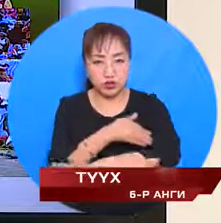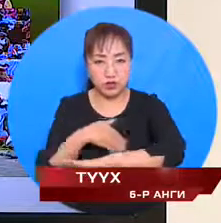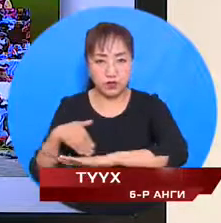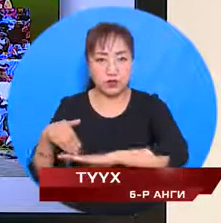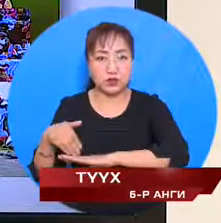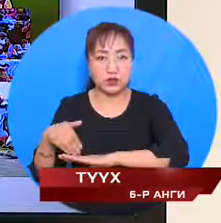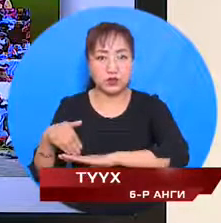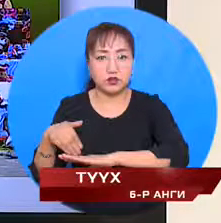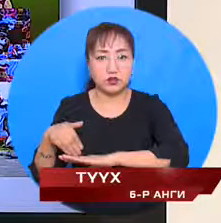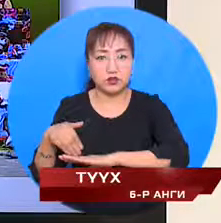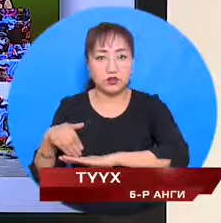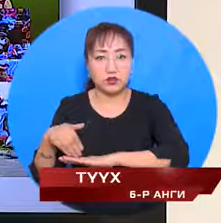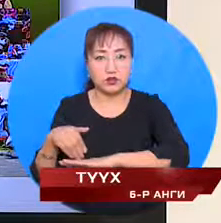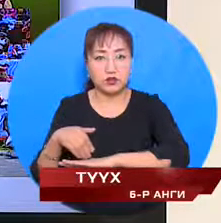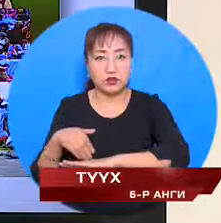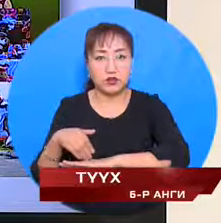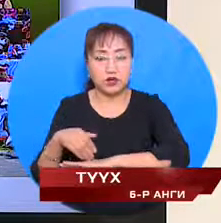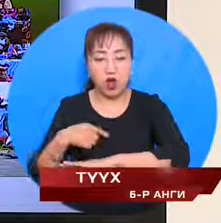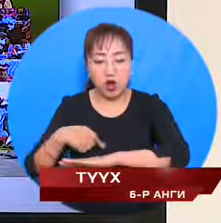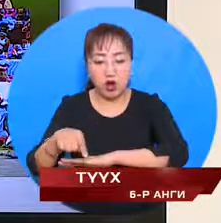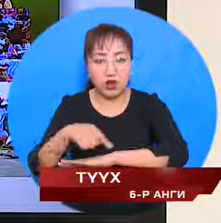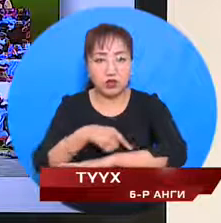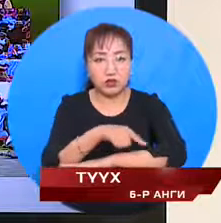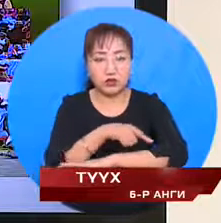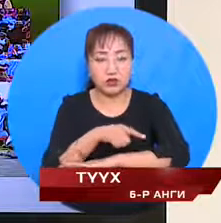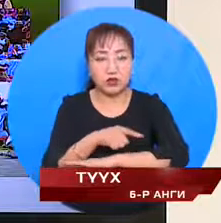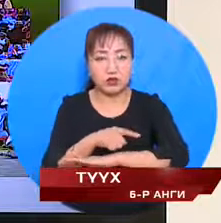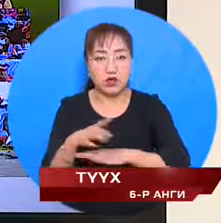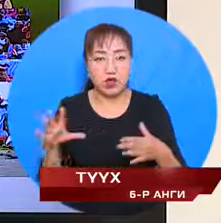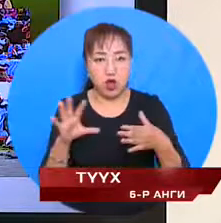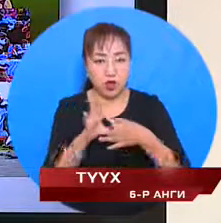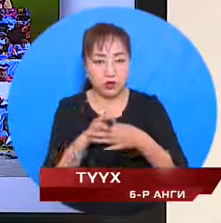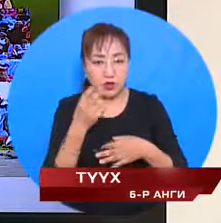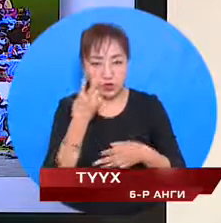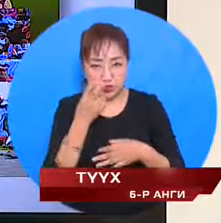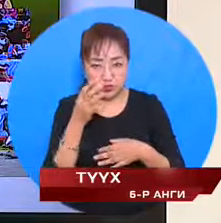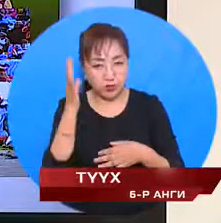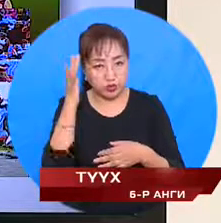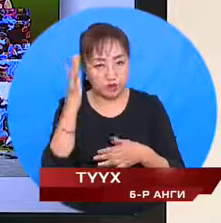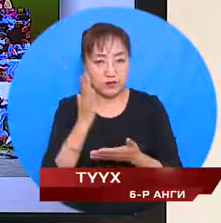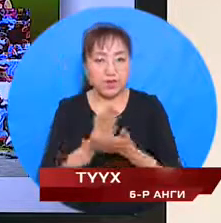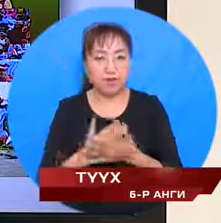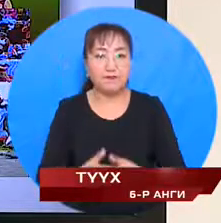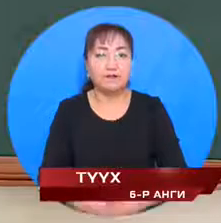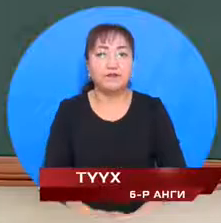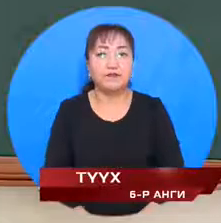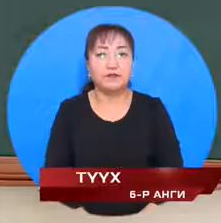нар буюу хоорондын хамаарлын зай олсон учраас 2229 гэдэг тоо болгон гарч ирж байгаа.